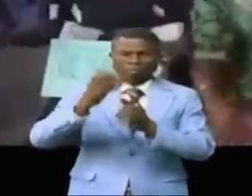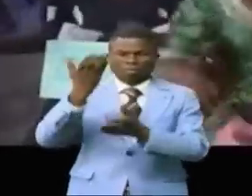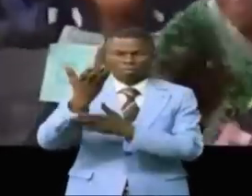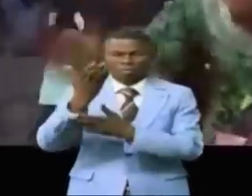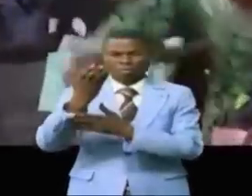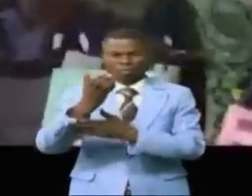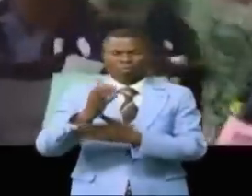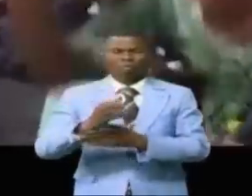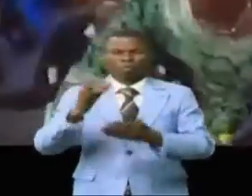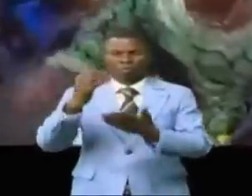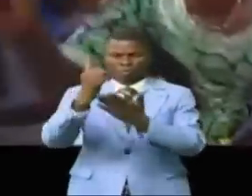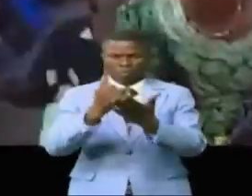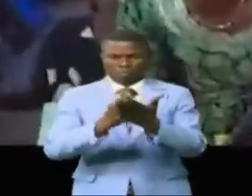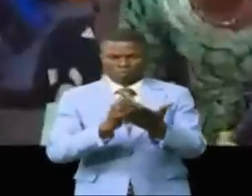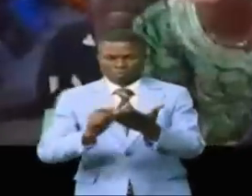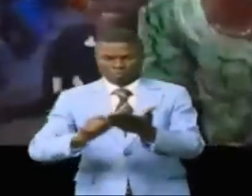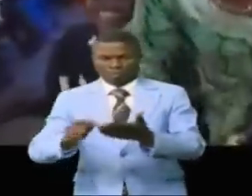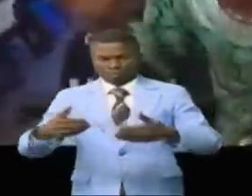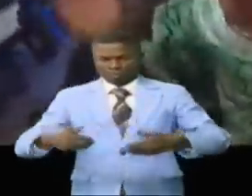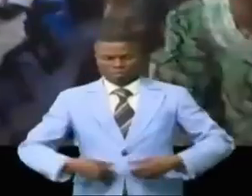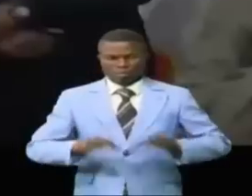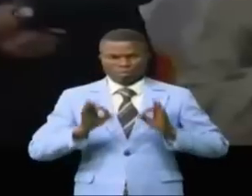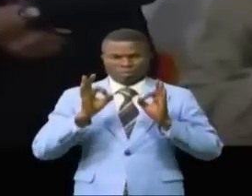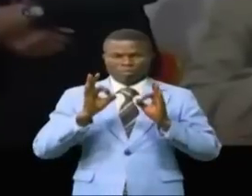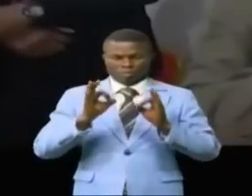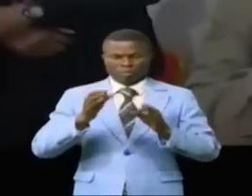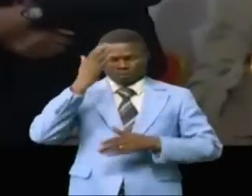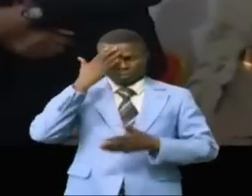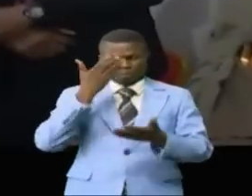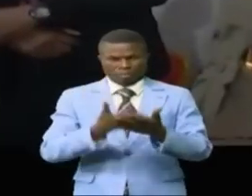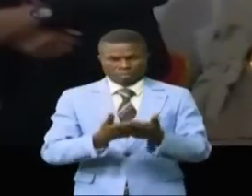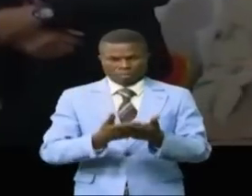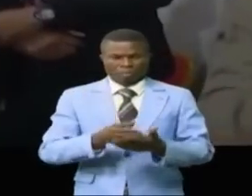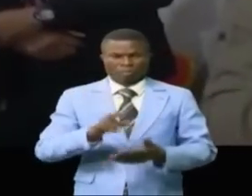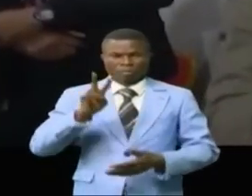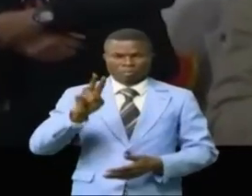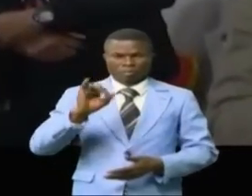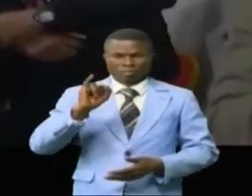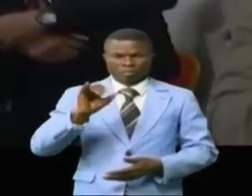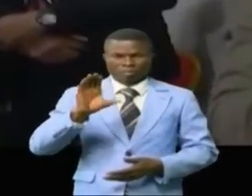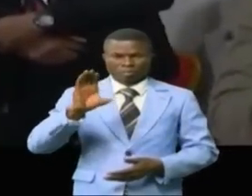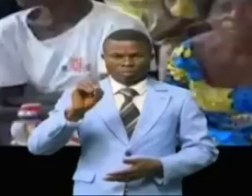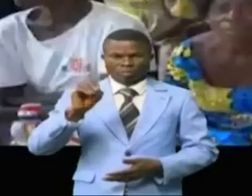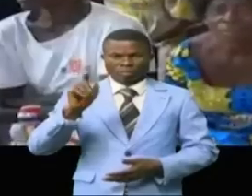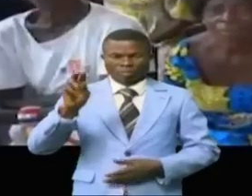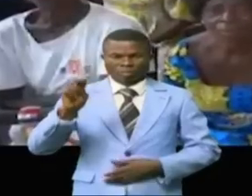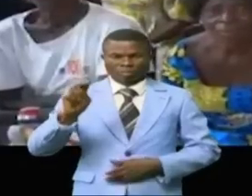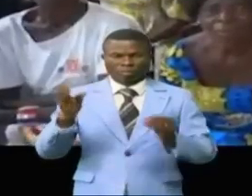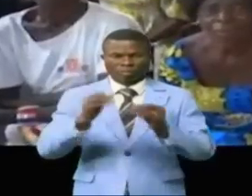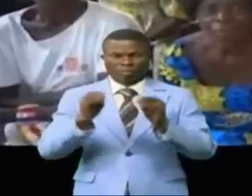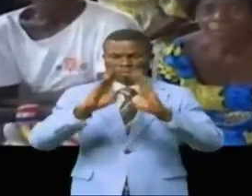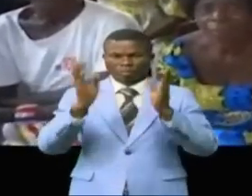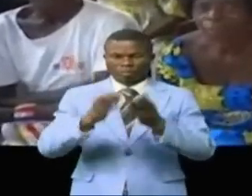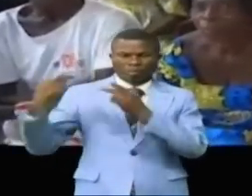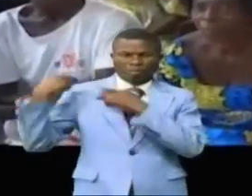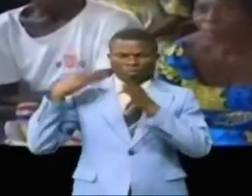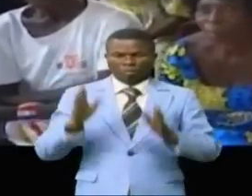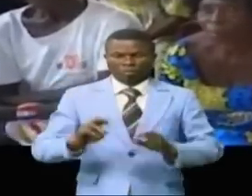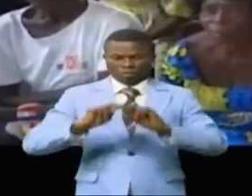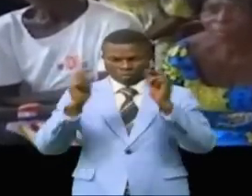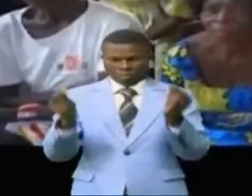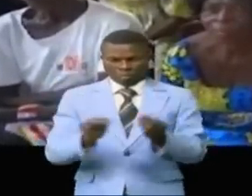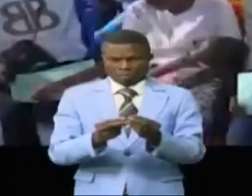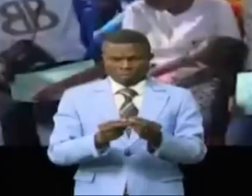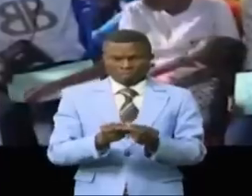implantation et recrutement de la nouvelle génération consciente, Victor Bosoku, a réuni l'ensemble des responsables des cellules